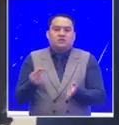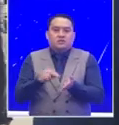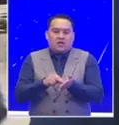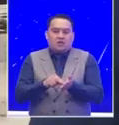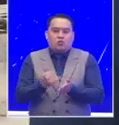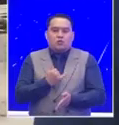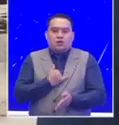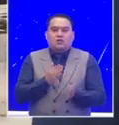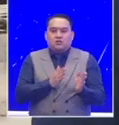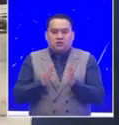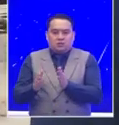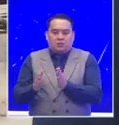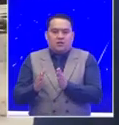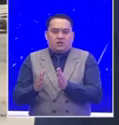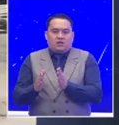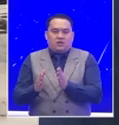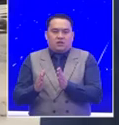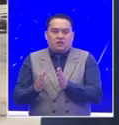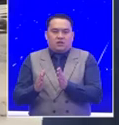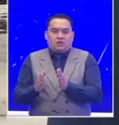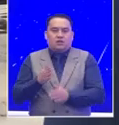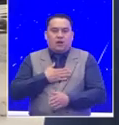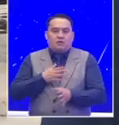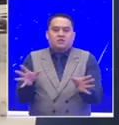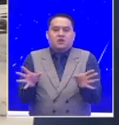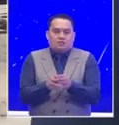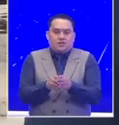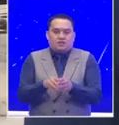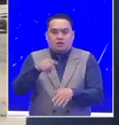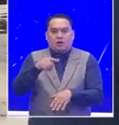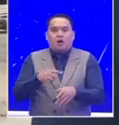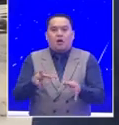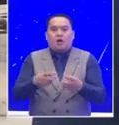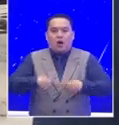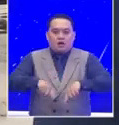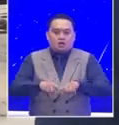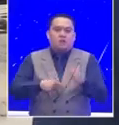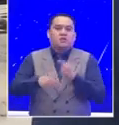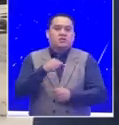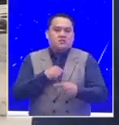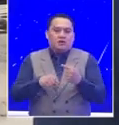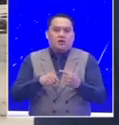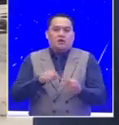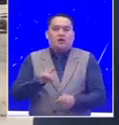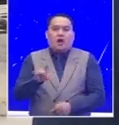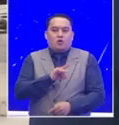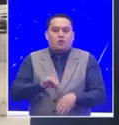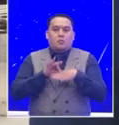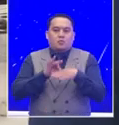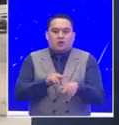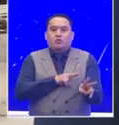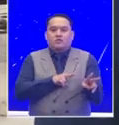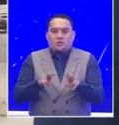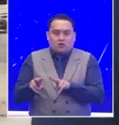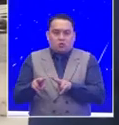цены стабильны. Нами совместно с отделом предпринимательства Карасайского района проводится